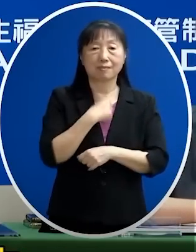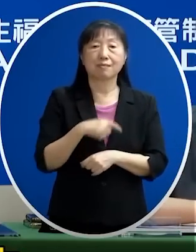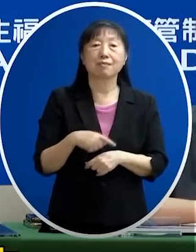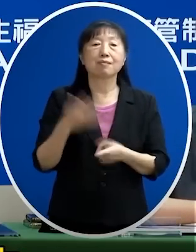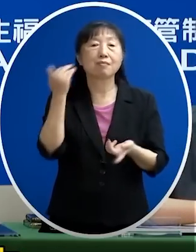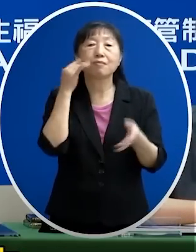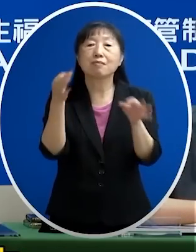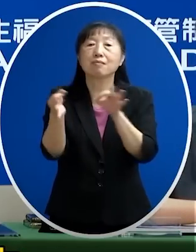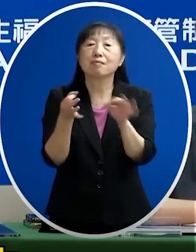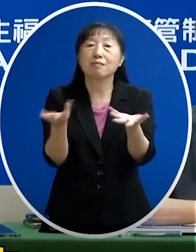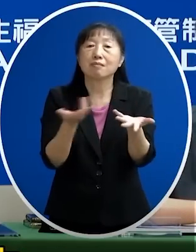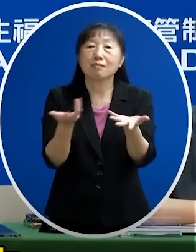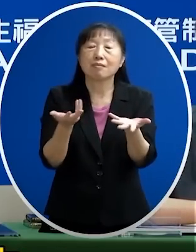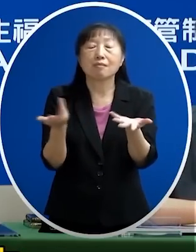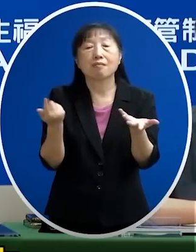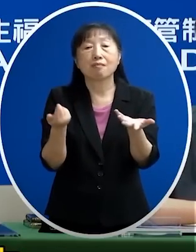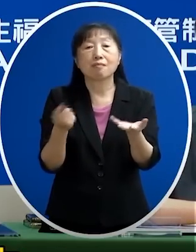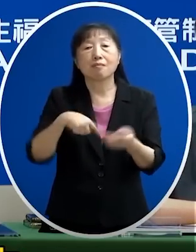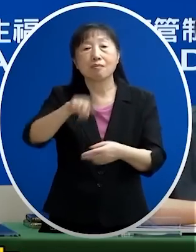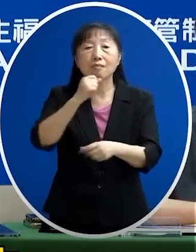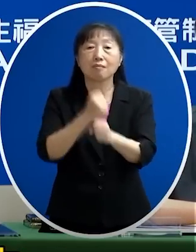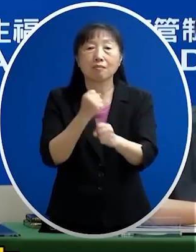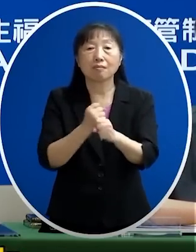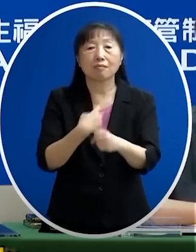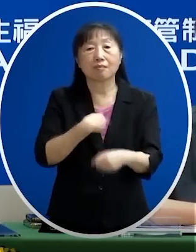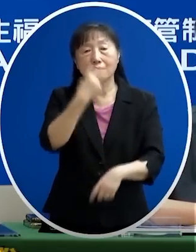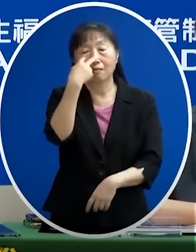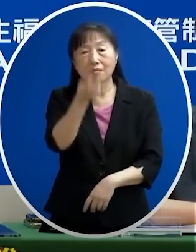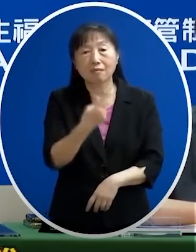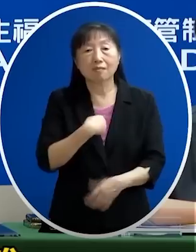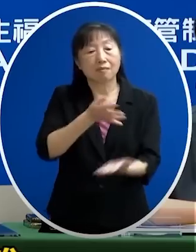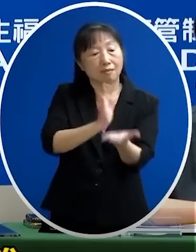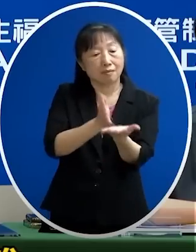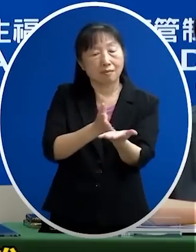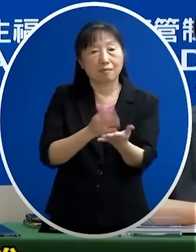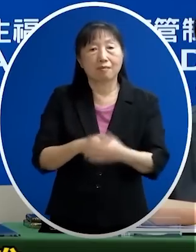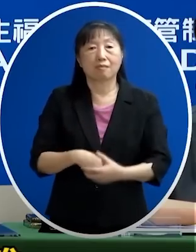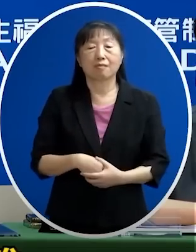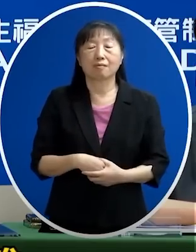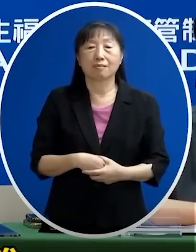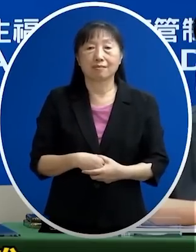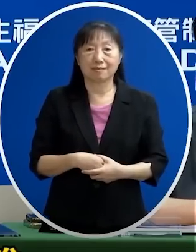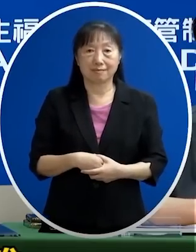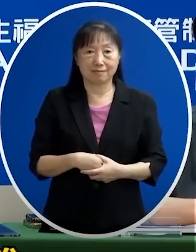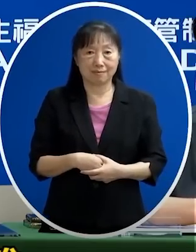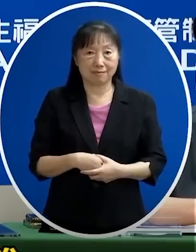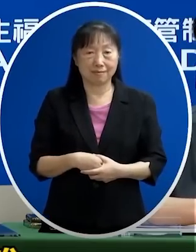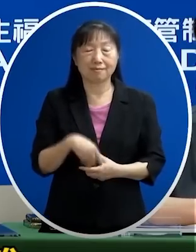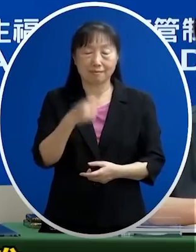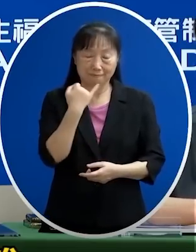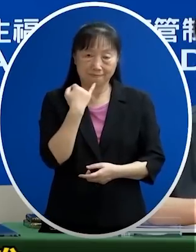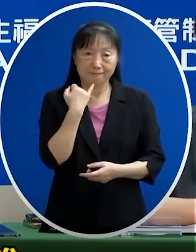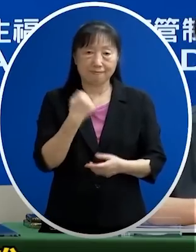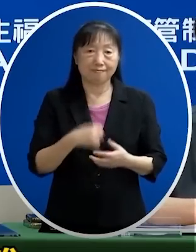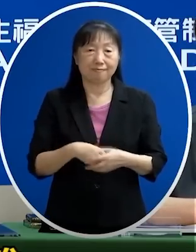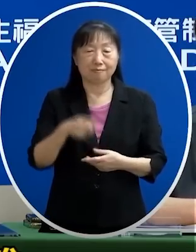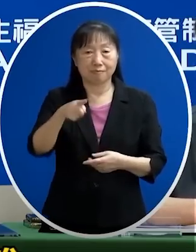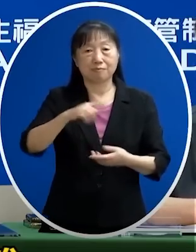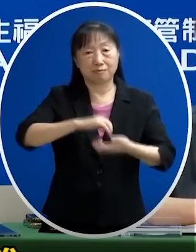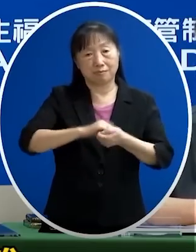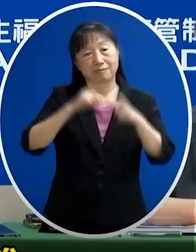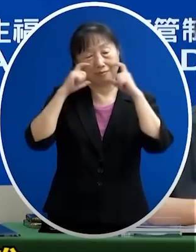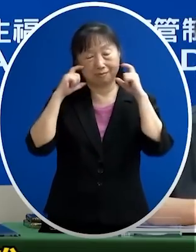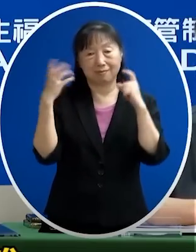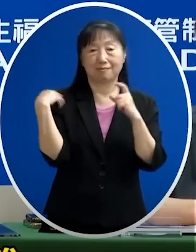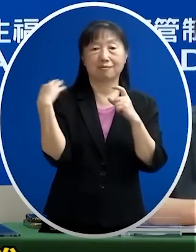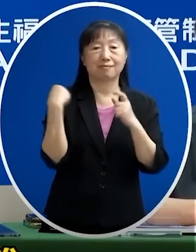履约的时候的上班啊，包括参访、演讲、开会，那你可以。那这一块呢，就必须全程佩